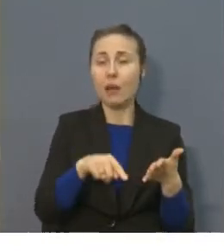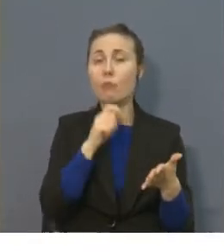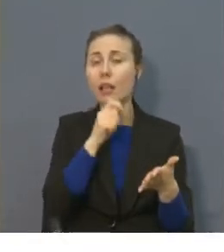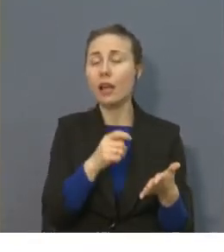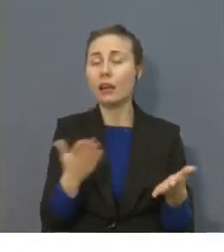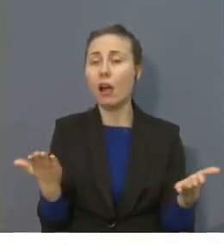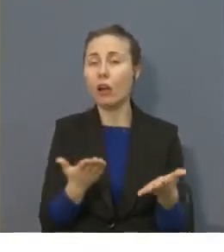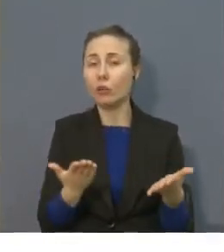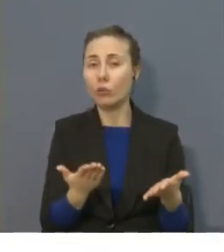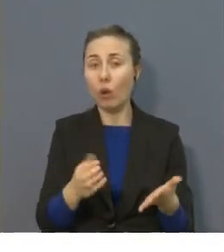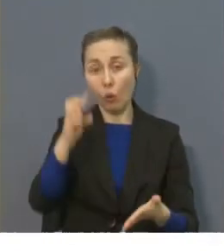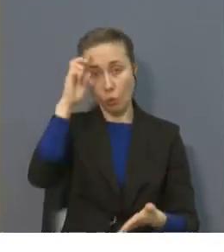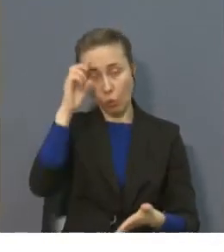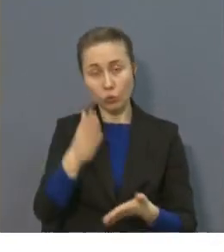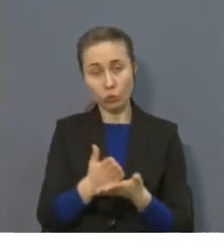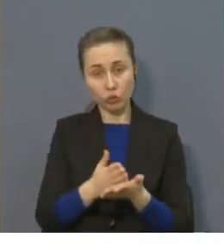органның атауы,